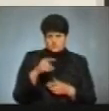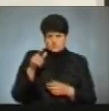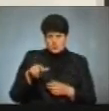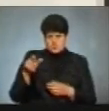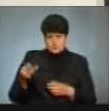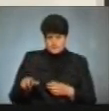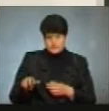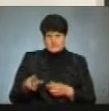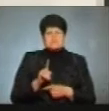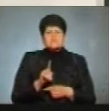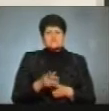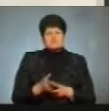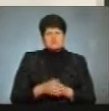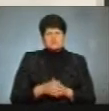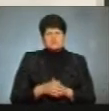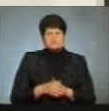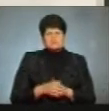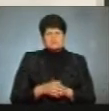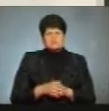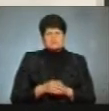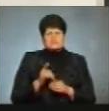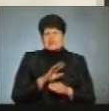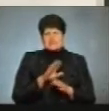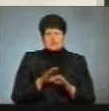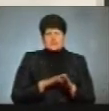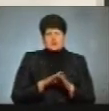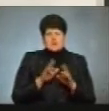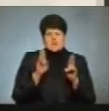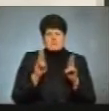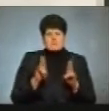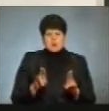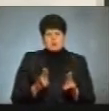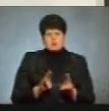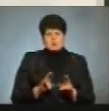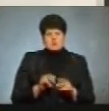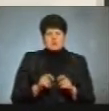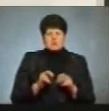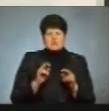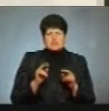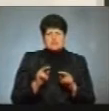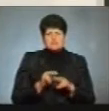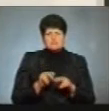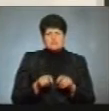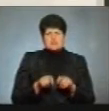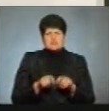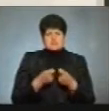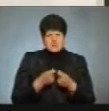посадових осіб. За що? Ну, за такі недотримання правил, там, несправність